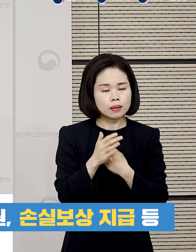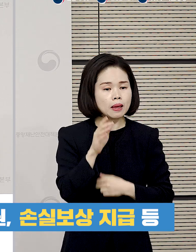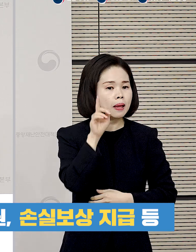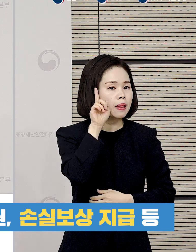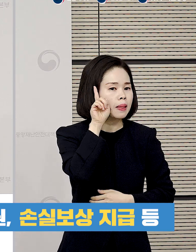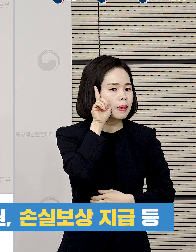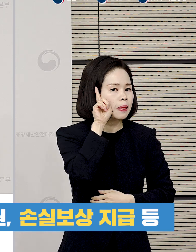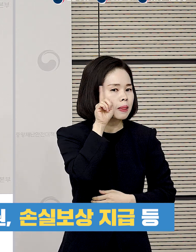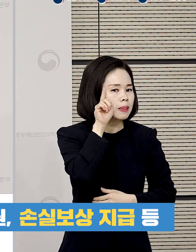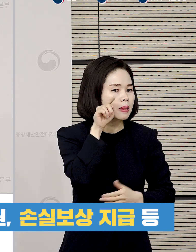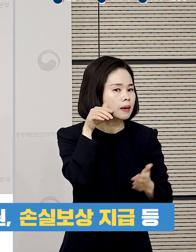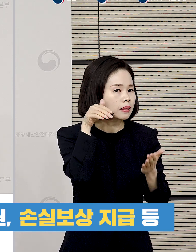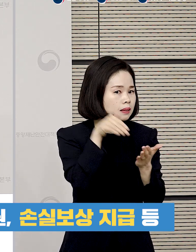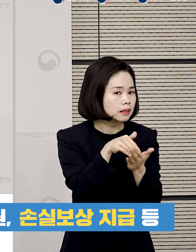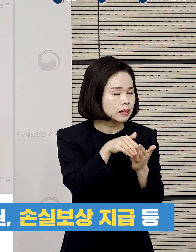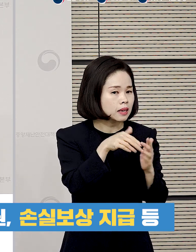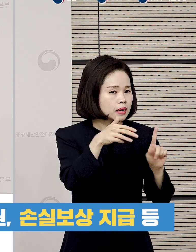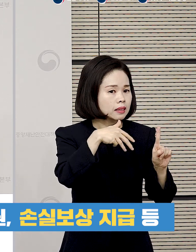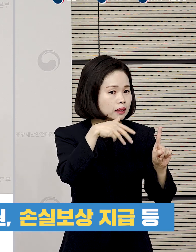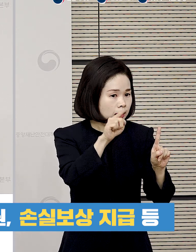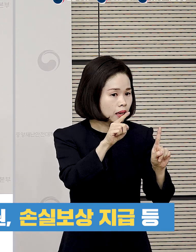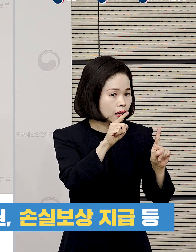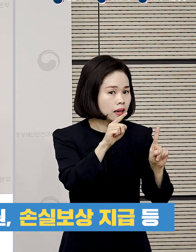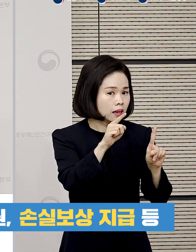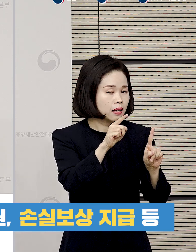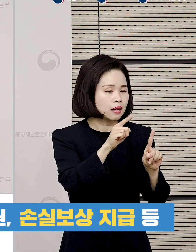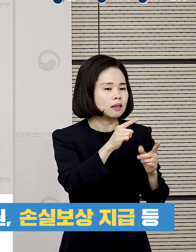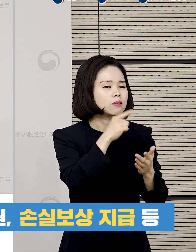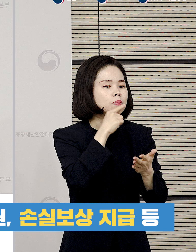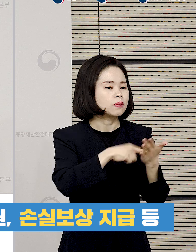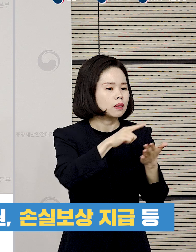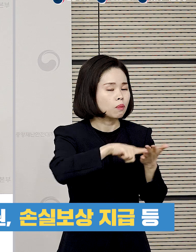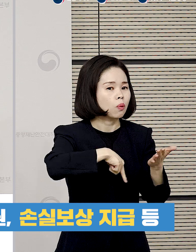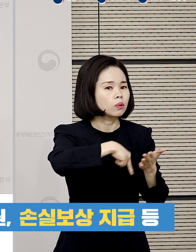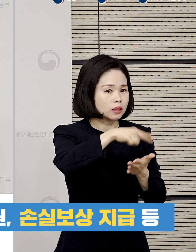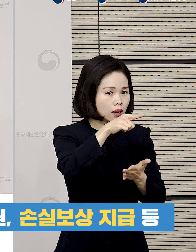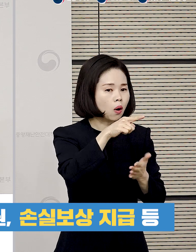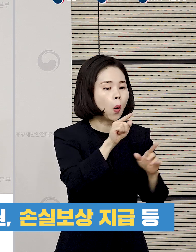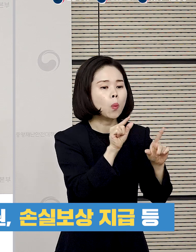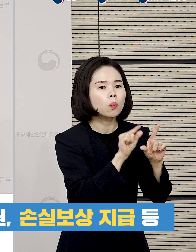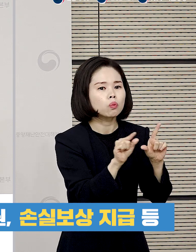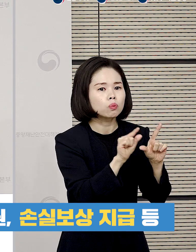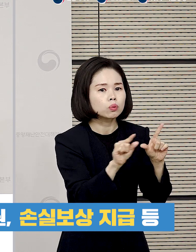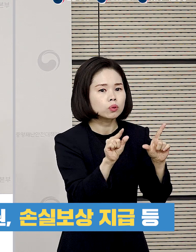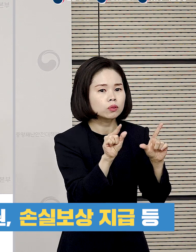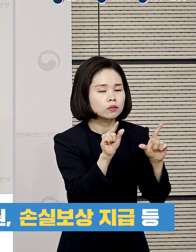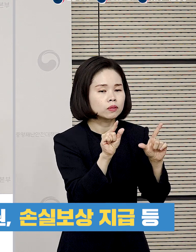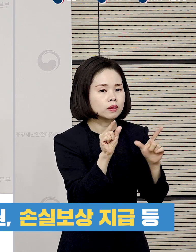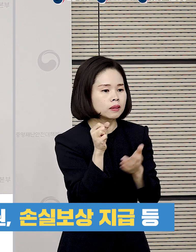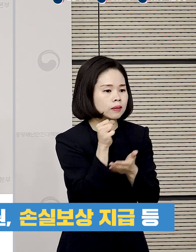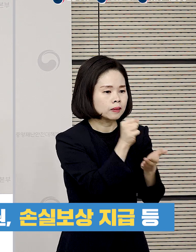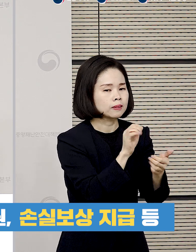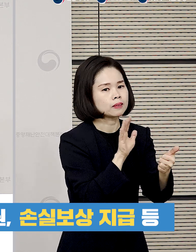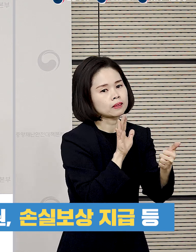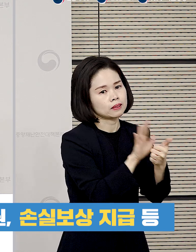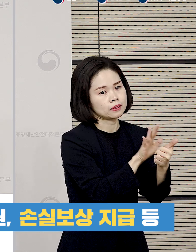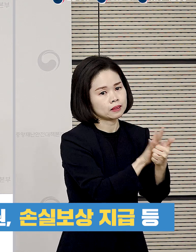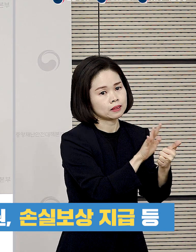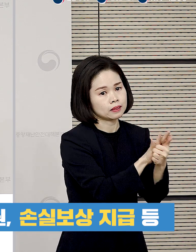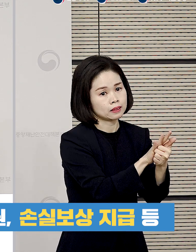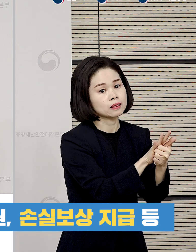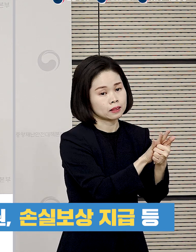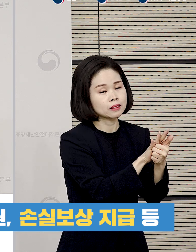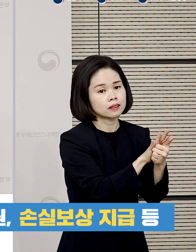의결한 내용을 바탕으로 아마 늦어도 내일까지는 1차적으로 손실보상의